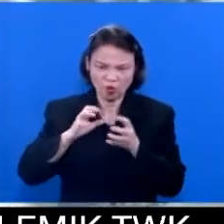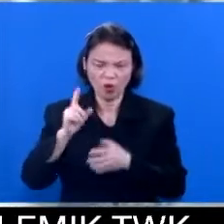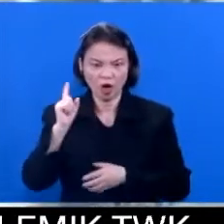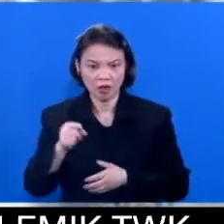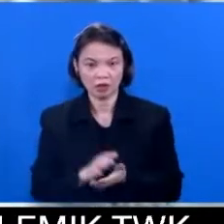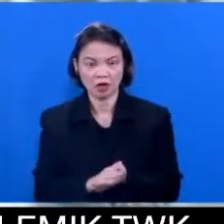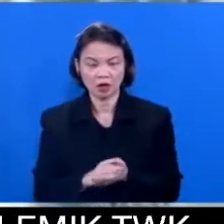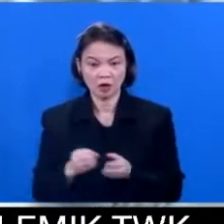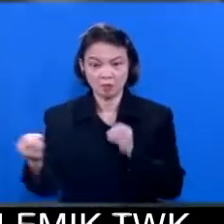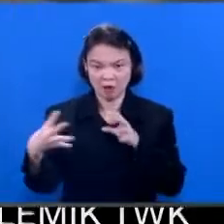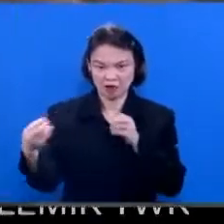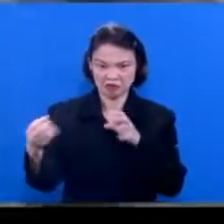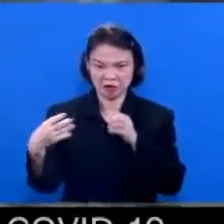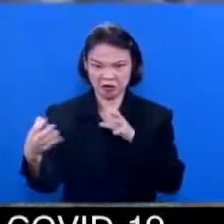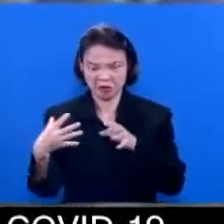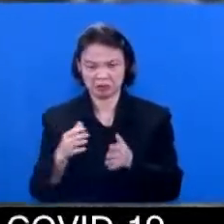pembahasan RPJMD.